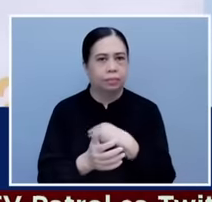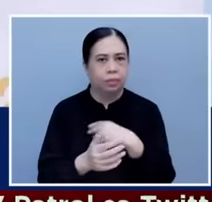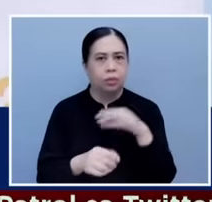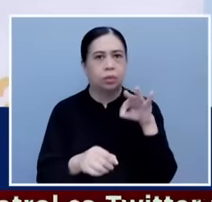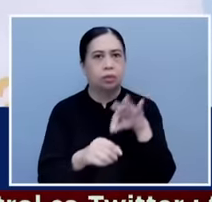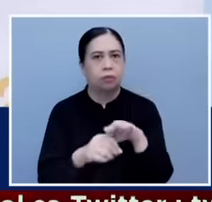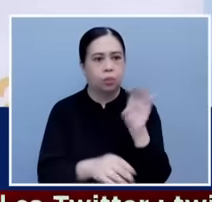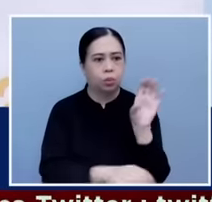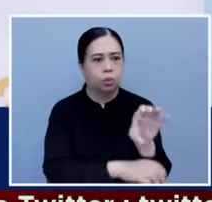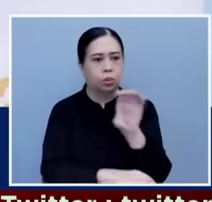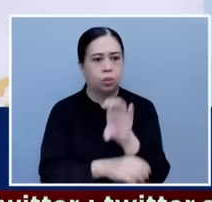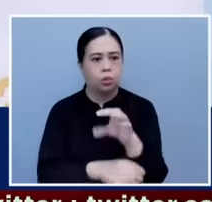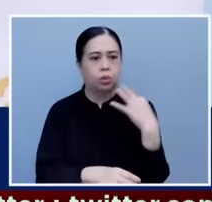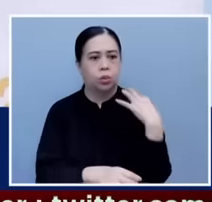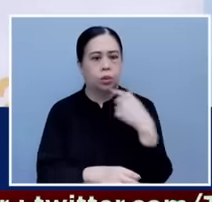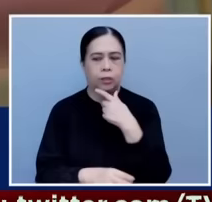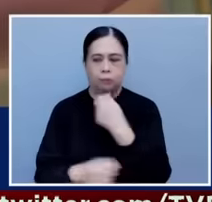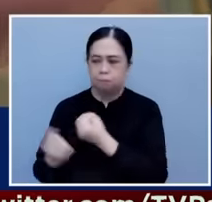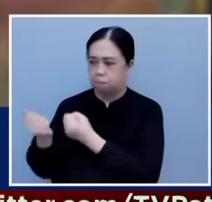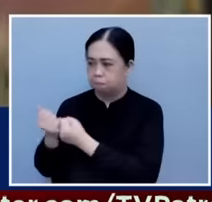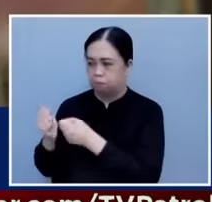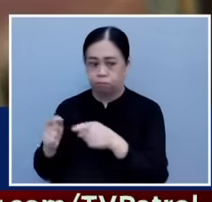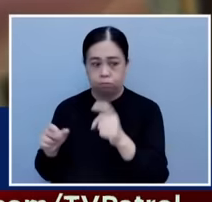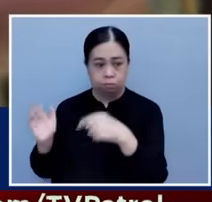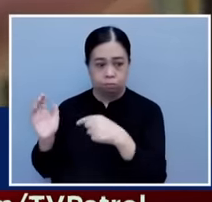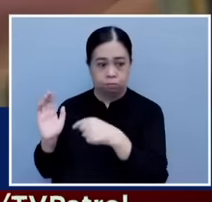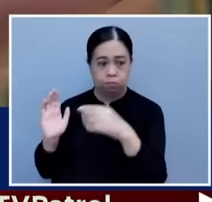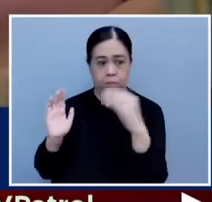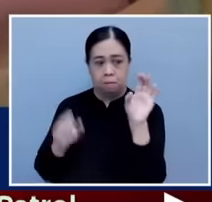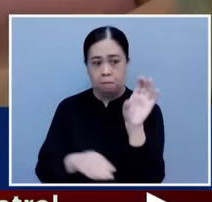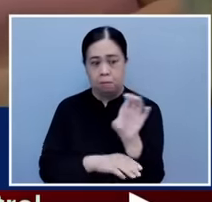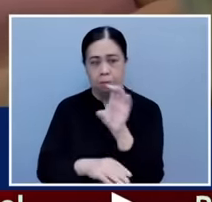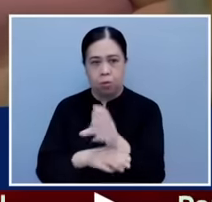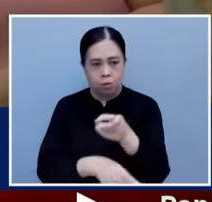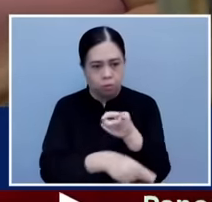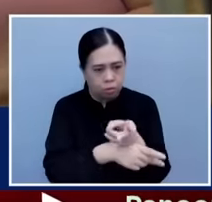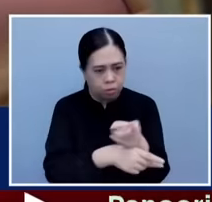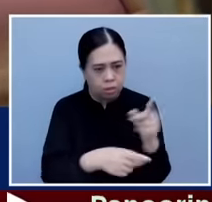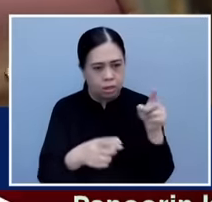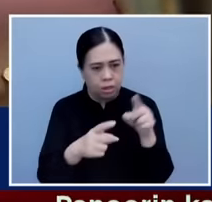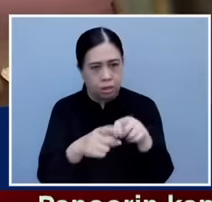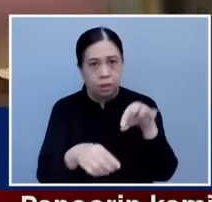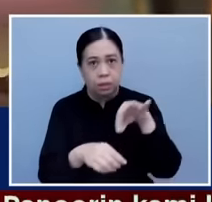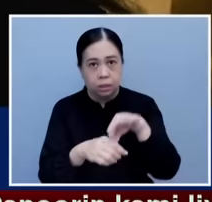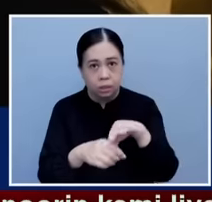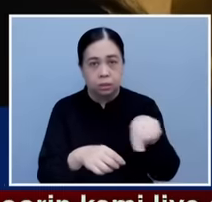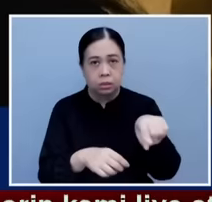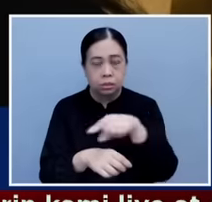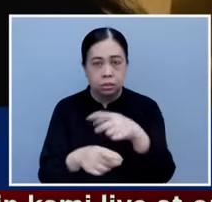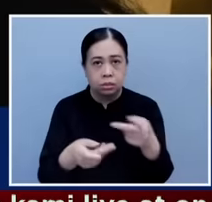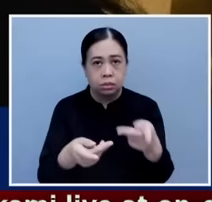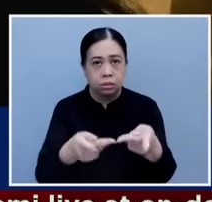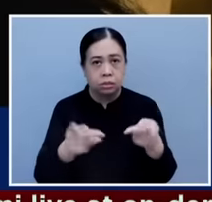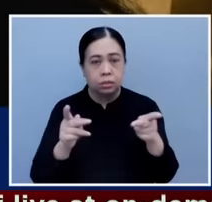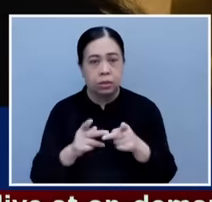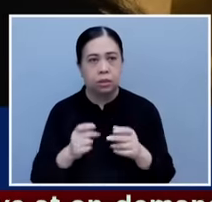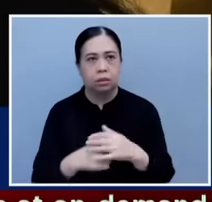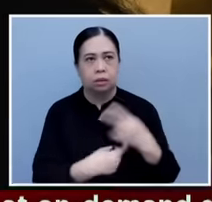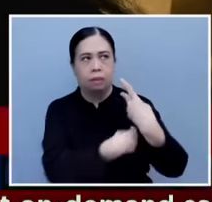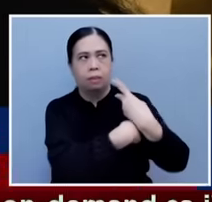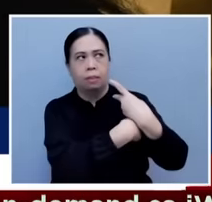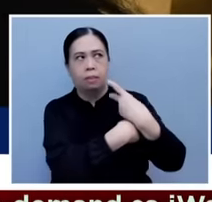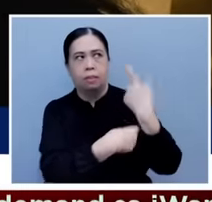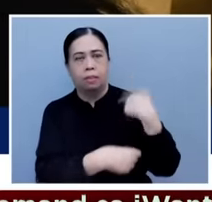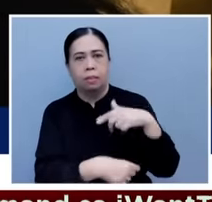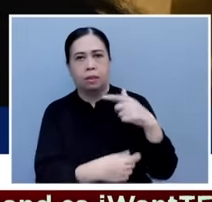ang mga kandidato na kanyang sinusuportahan. Guardyado umano sila hanggang sa polling precinct. Nakabantay doon ang mga